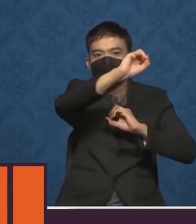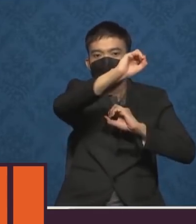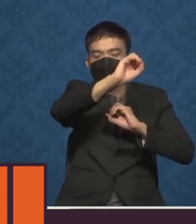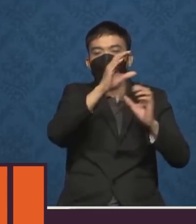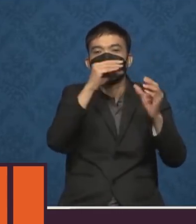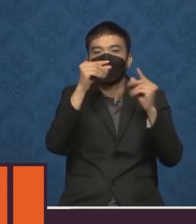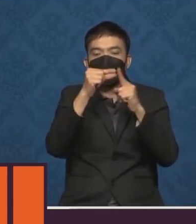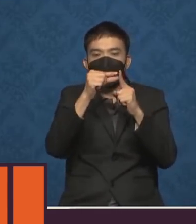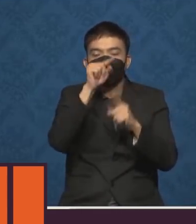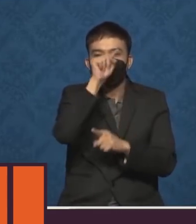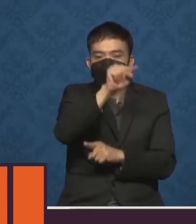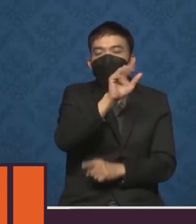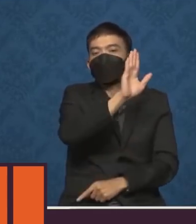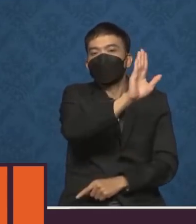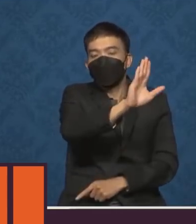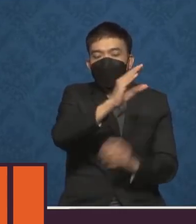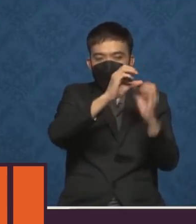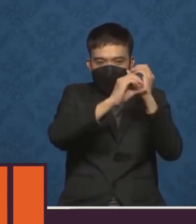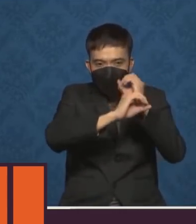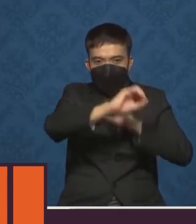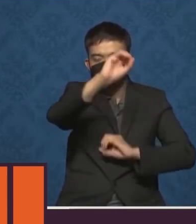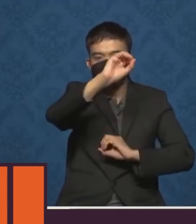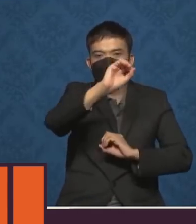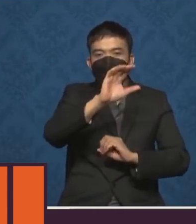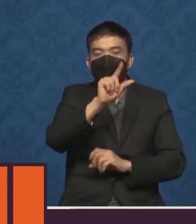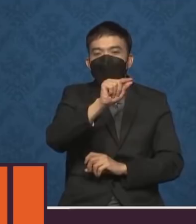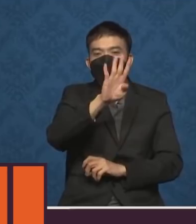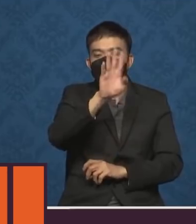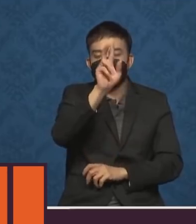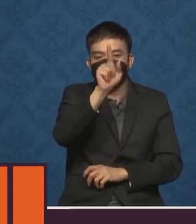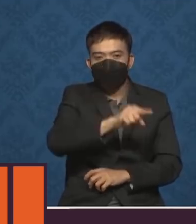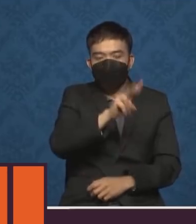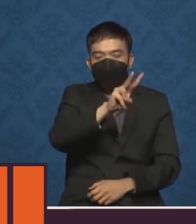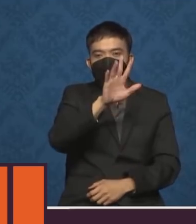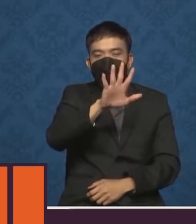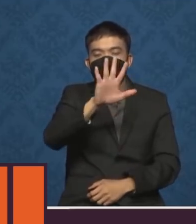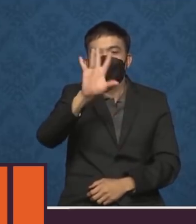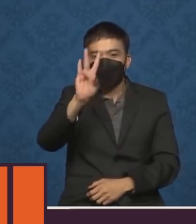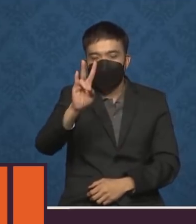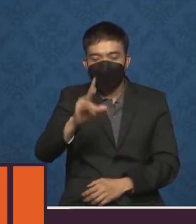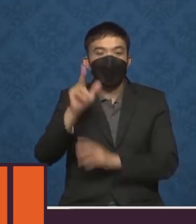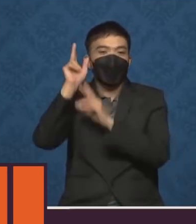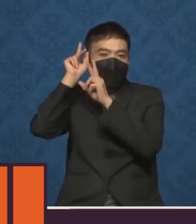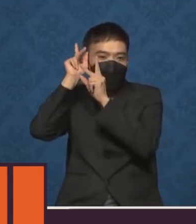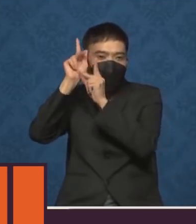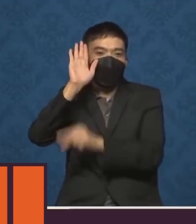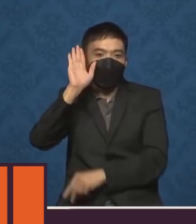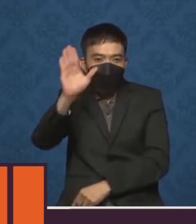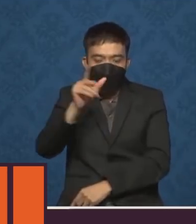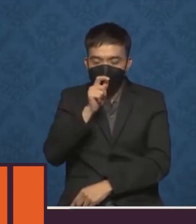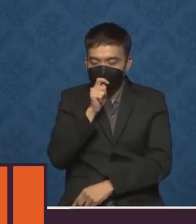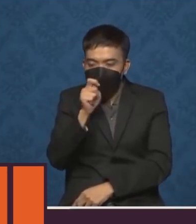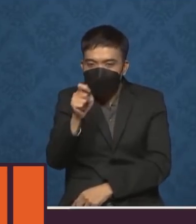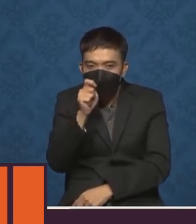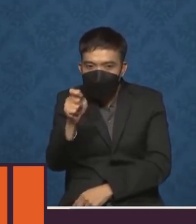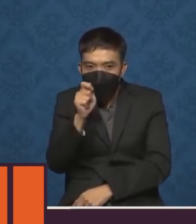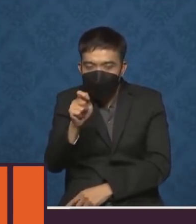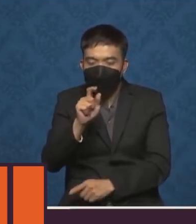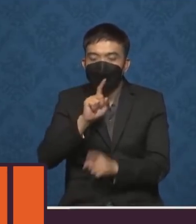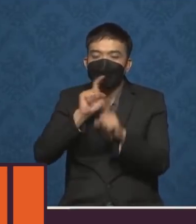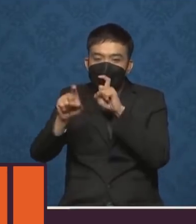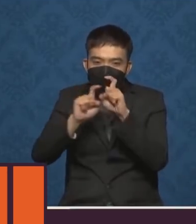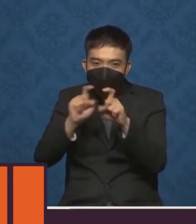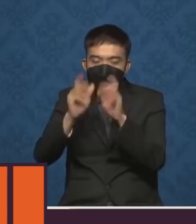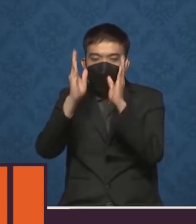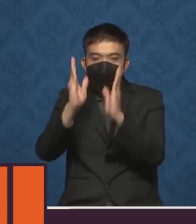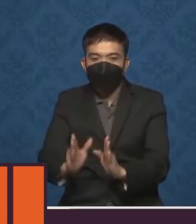ที่14/2557ห้ามสื่อมวลชนสัมภาษณ์บุคคลที่อาจขยายความขัดแย้งหรือสร้างความสับสน